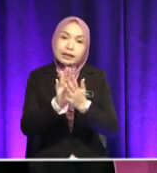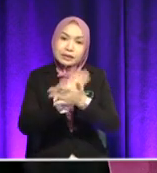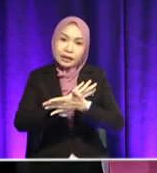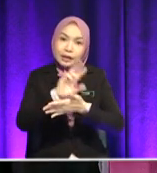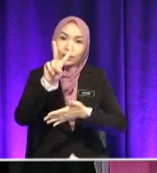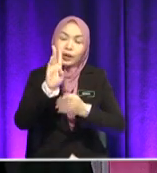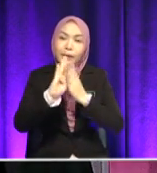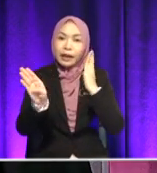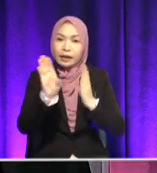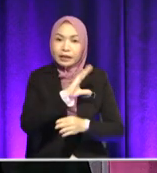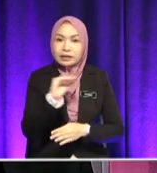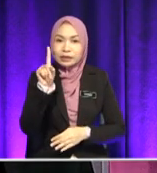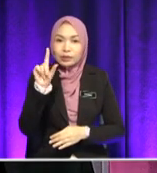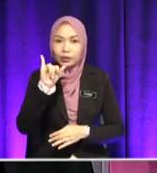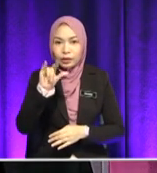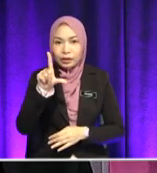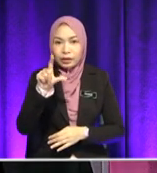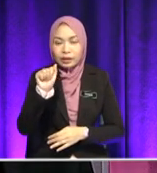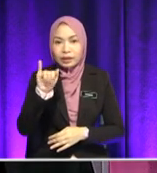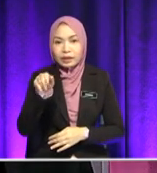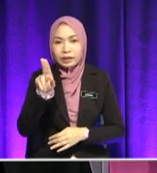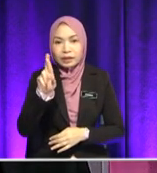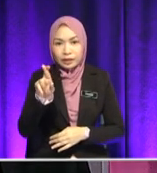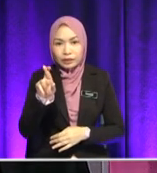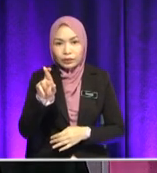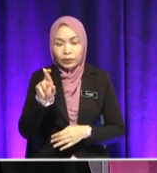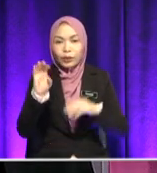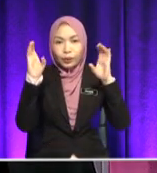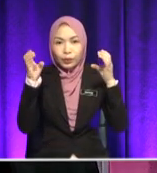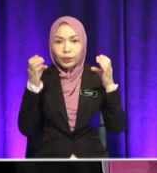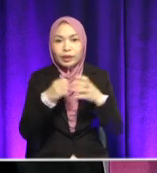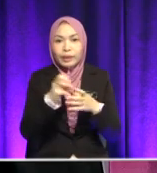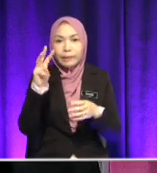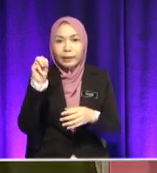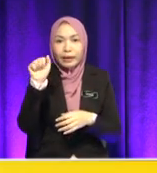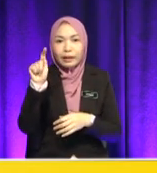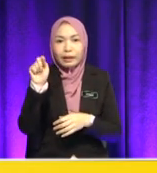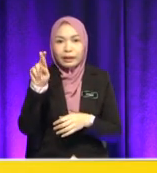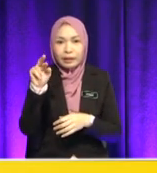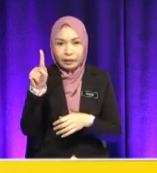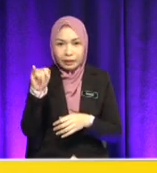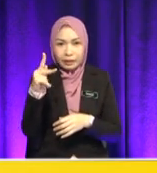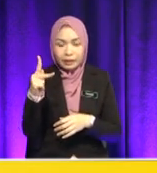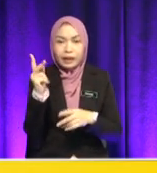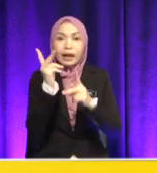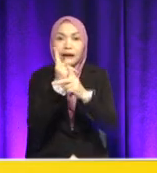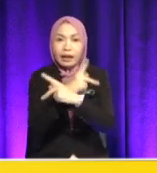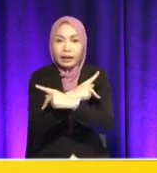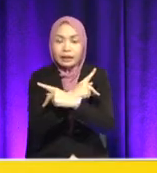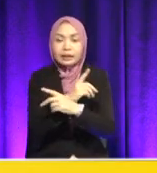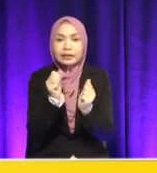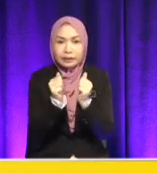setiap numbuh yang pertama itu di dalam ikut nunggu masing-masing lah jadi 4 akan darat dengan tiga